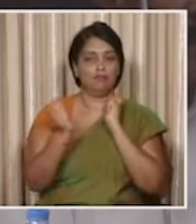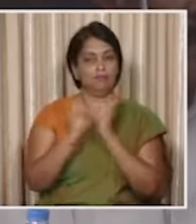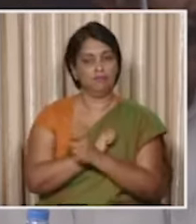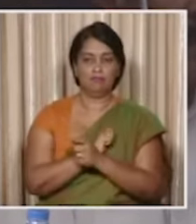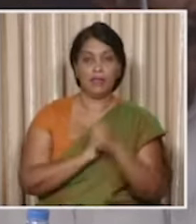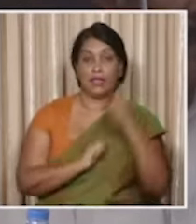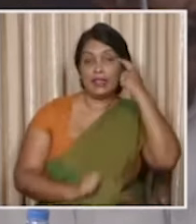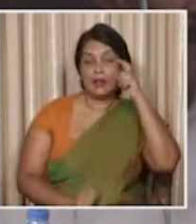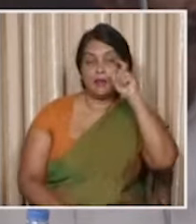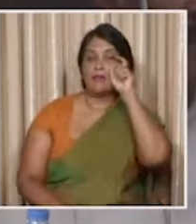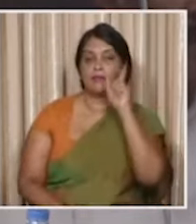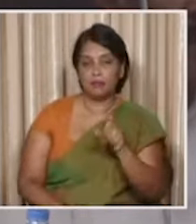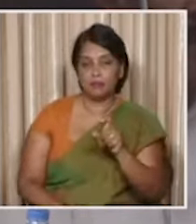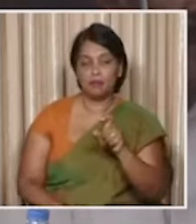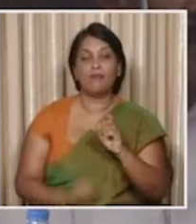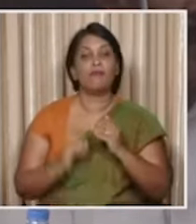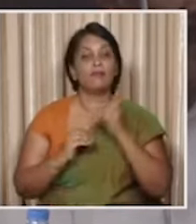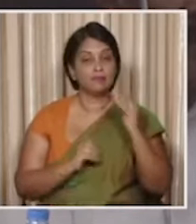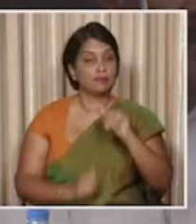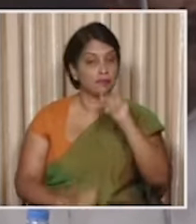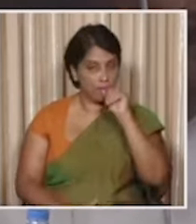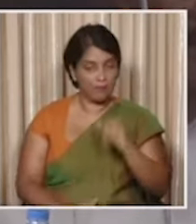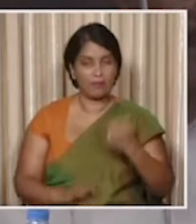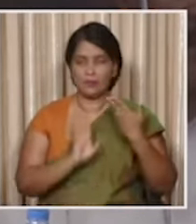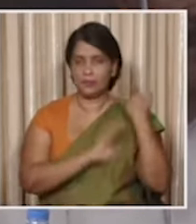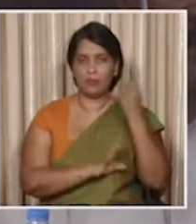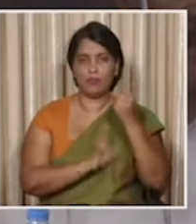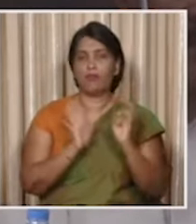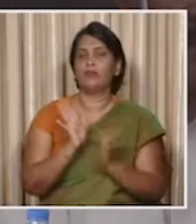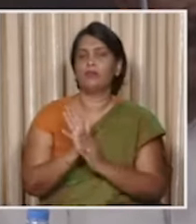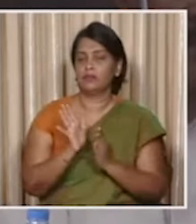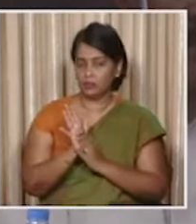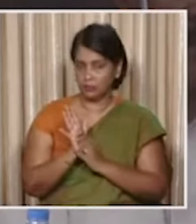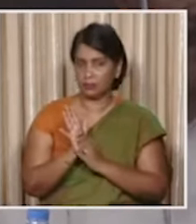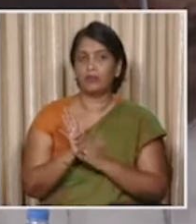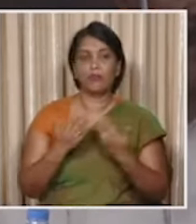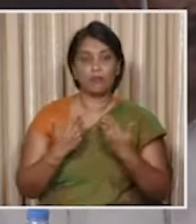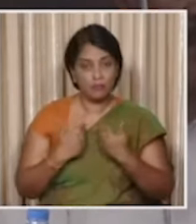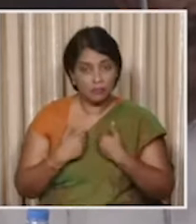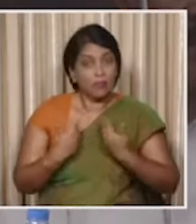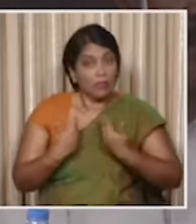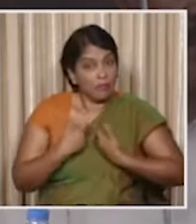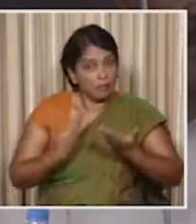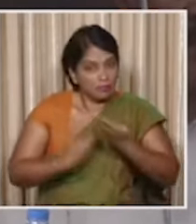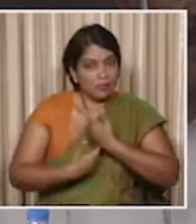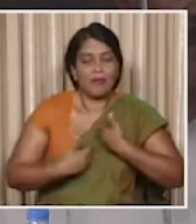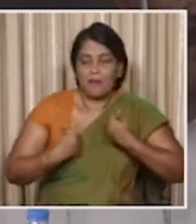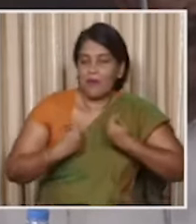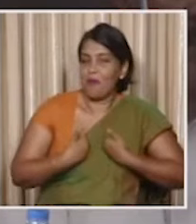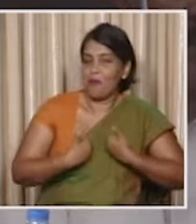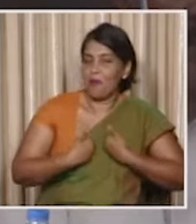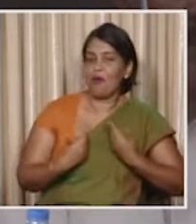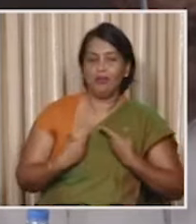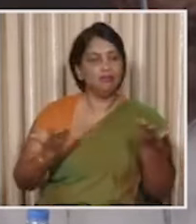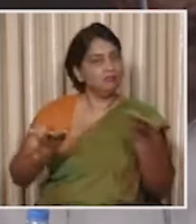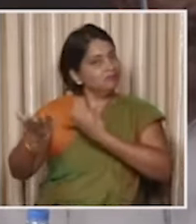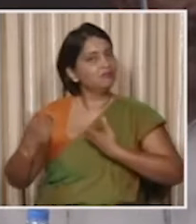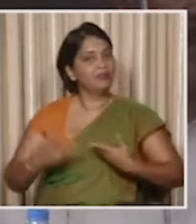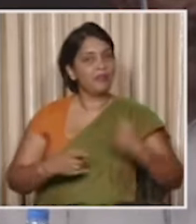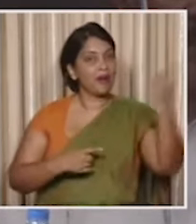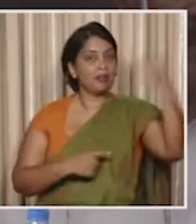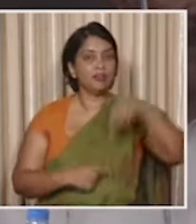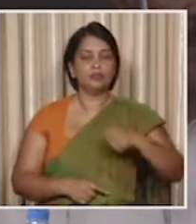කරන්නම් හිතලා බලන්නම් කියලා. ඊට පස්සේ ඇත්ත වශයෙන්ම ගියපාර මුදල් කාරක සභාවේ අපිම ප්‍රශංසා කරගත්තා. මොකද මේගොල්ලෝ